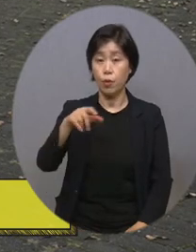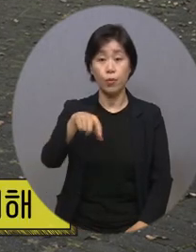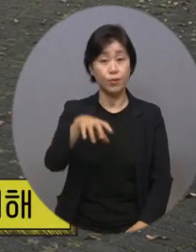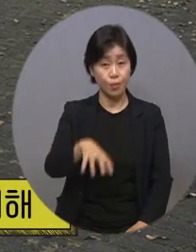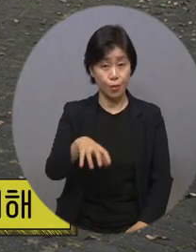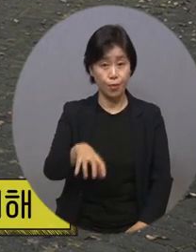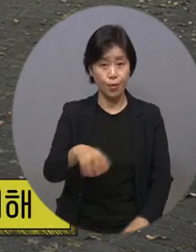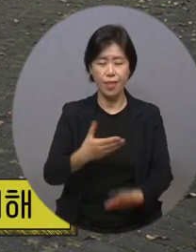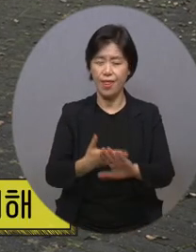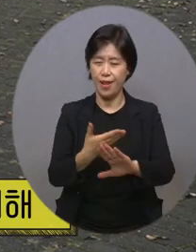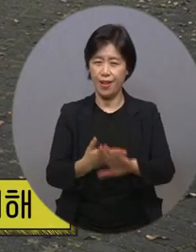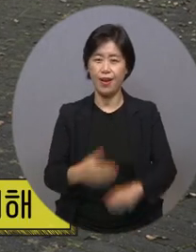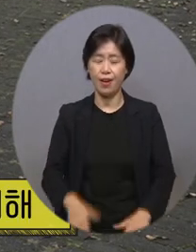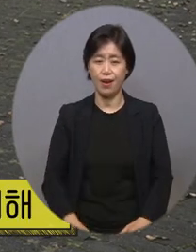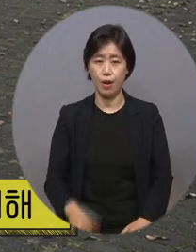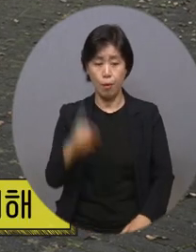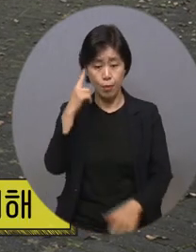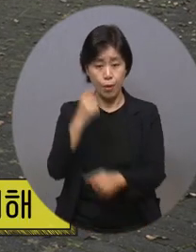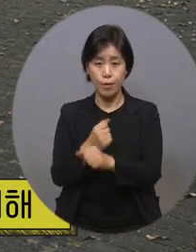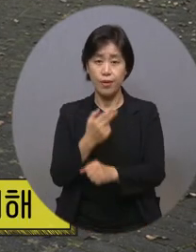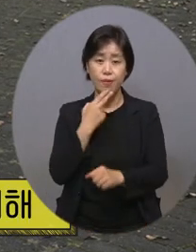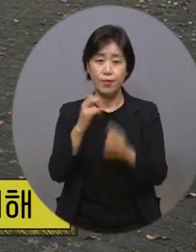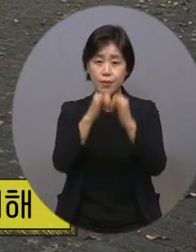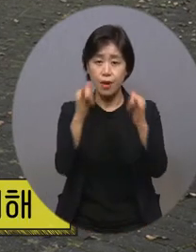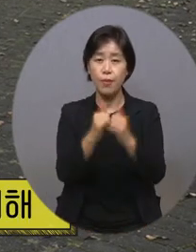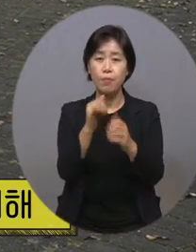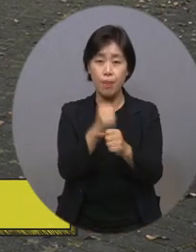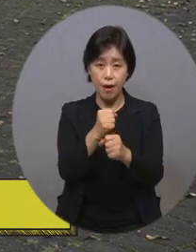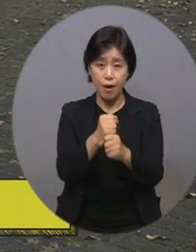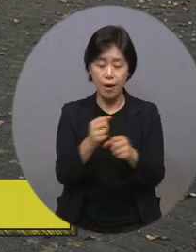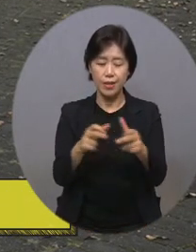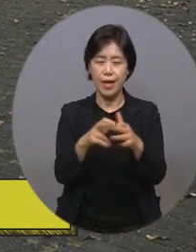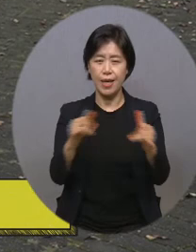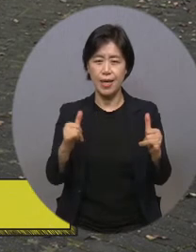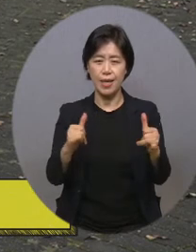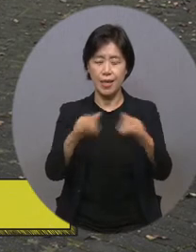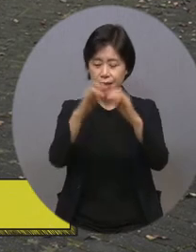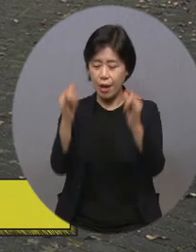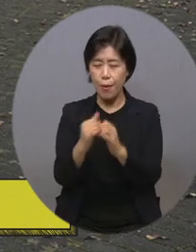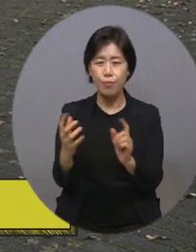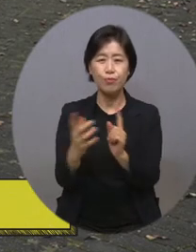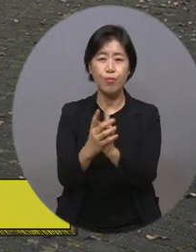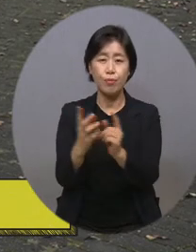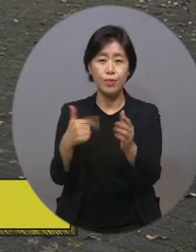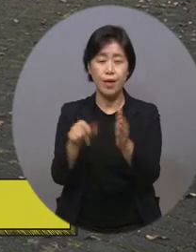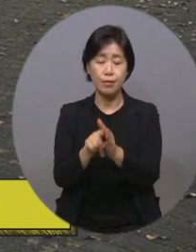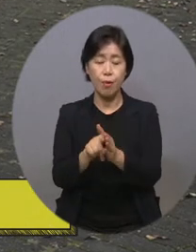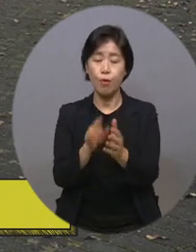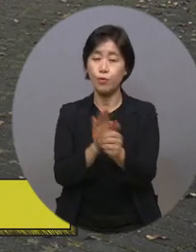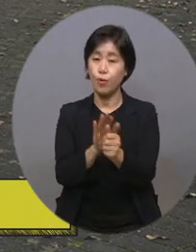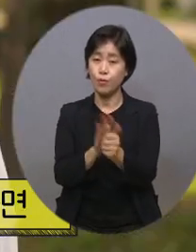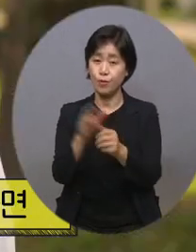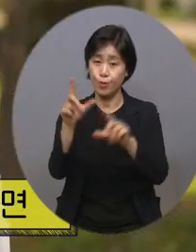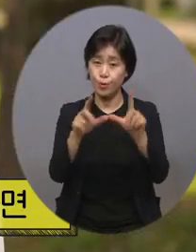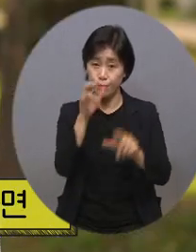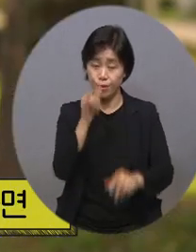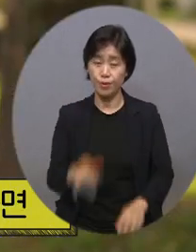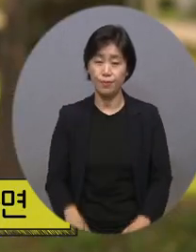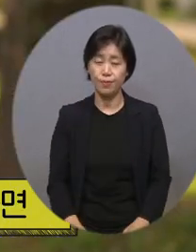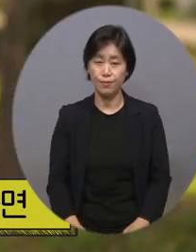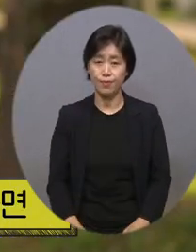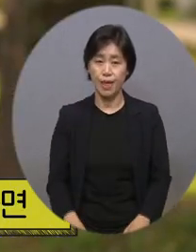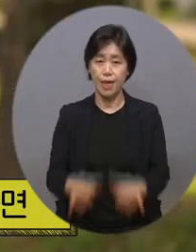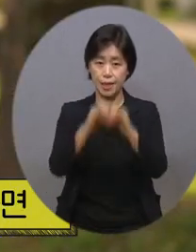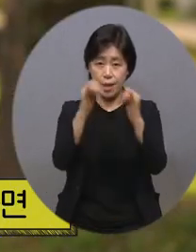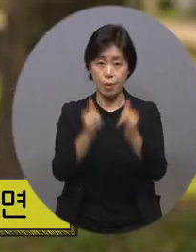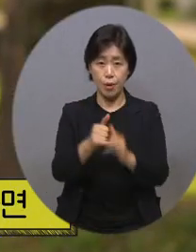여주팜은 편견 없는 사회를 만들고 장애인들의 생활 향상을 위해 누구보다 그들의 사회 진출을 돕고 있었습니다. 이렇게